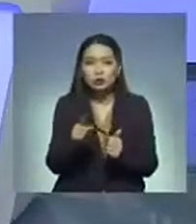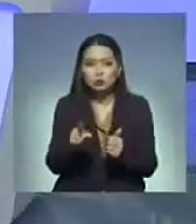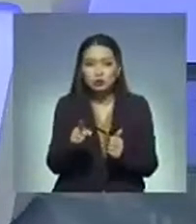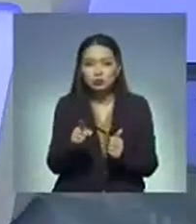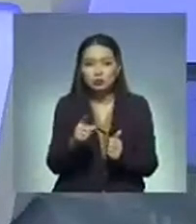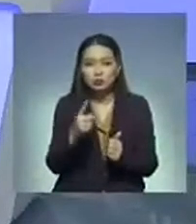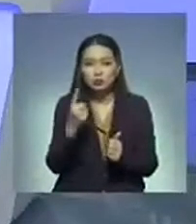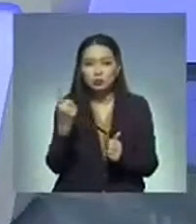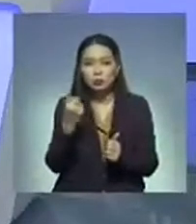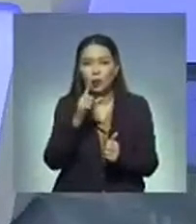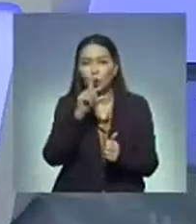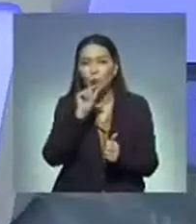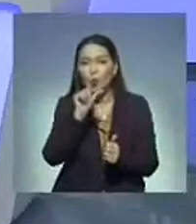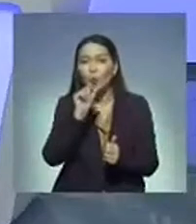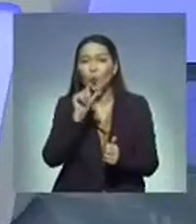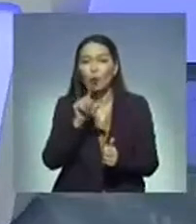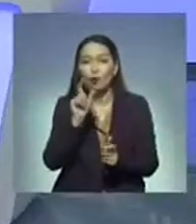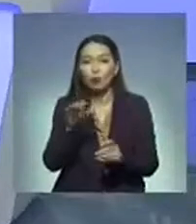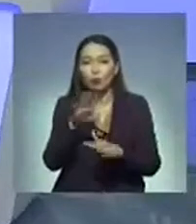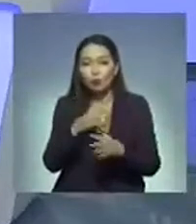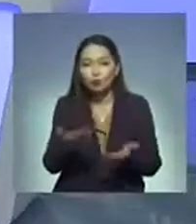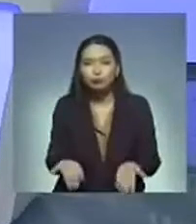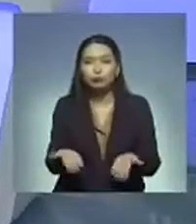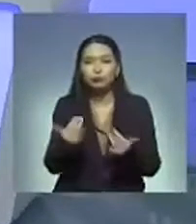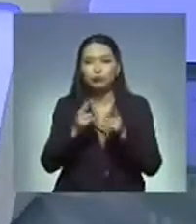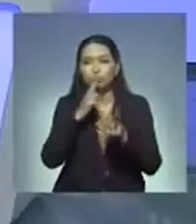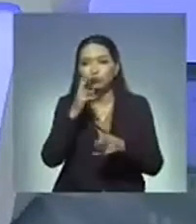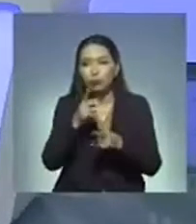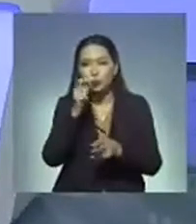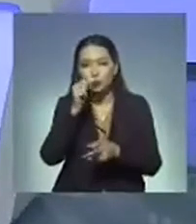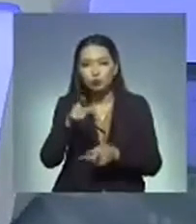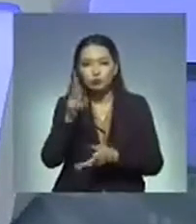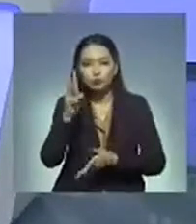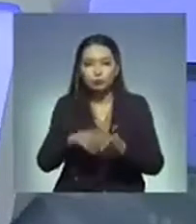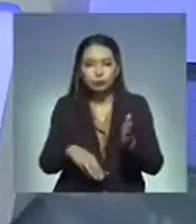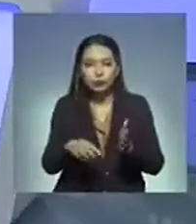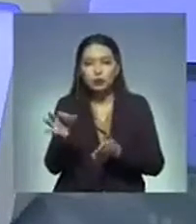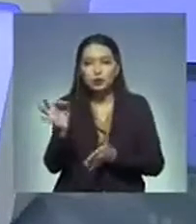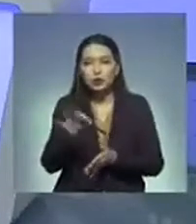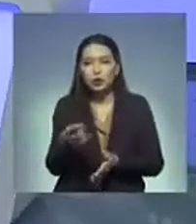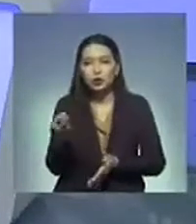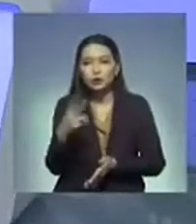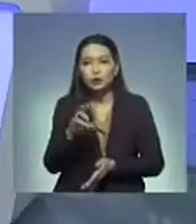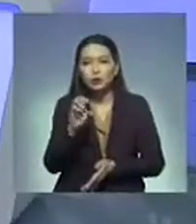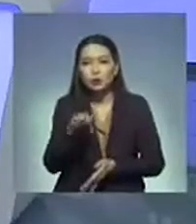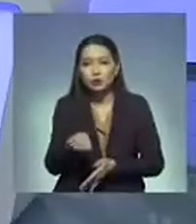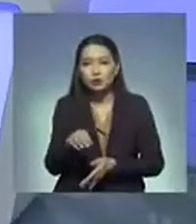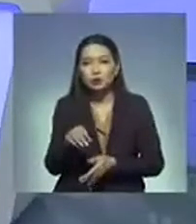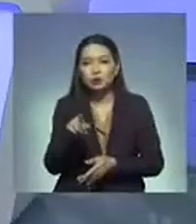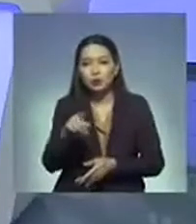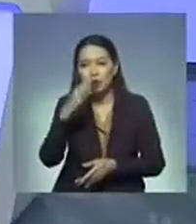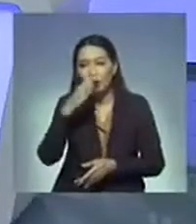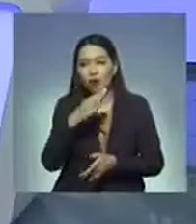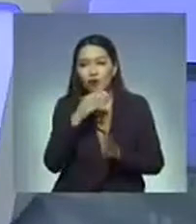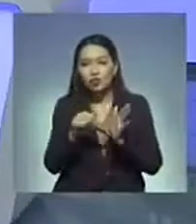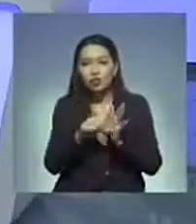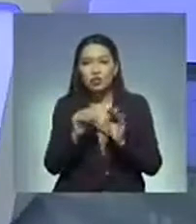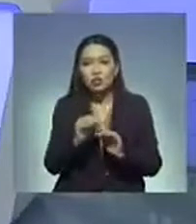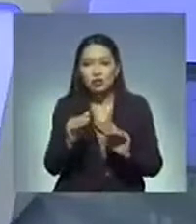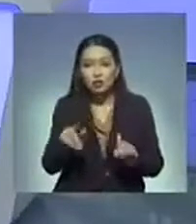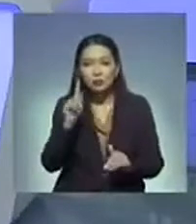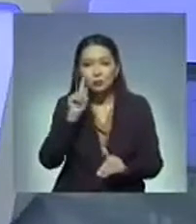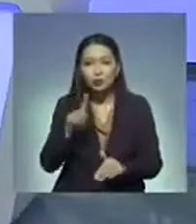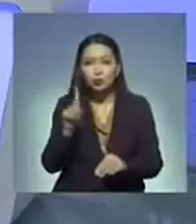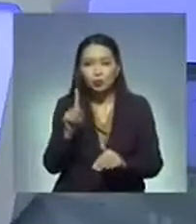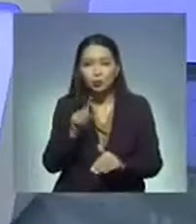петухами. Жильцы пожаловались, и теперь мужчине грозит штраф сразу по двум статьям. К слову, он оказался отцом шестерых детей и признался, что